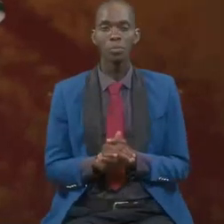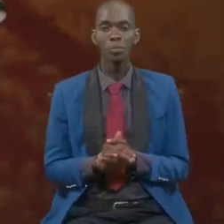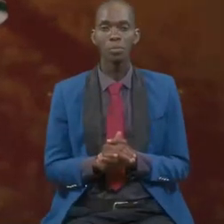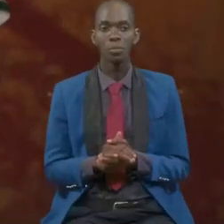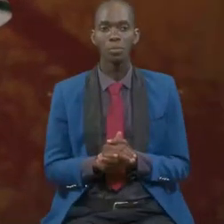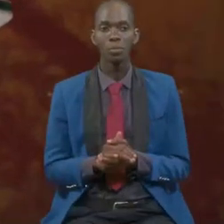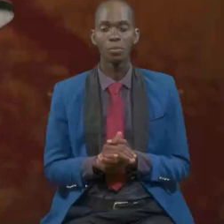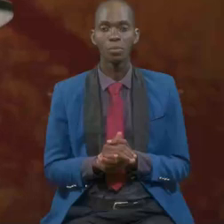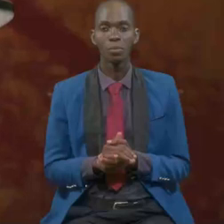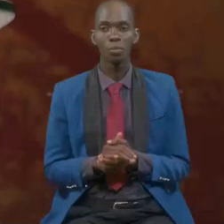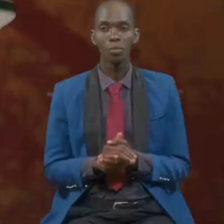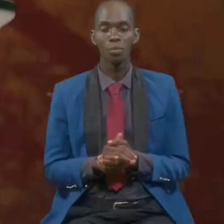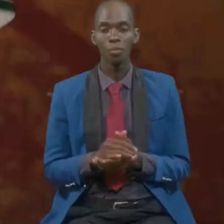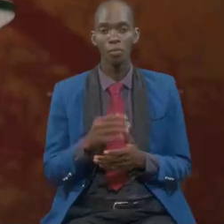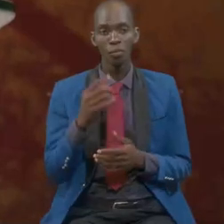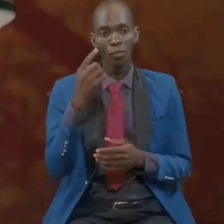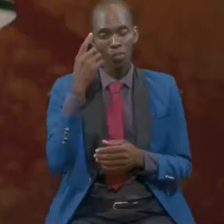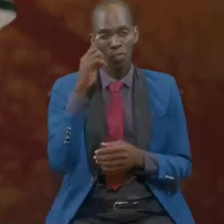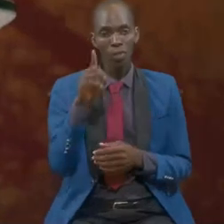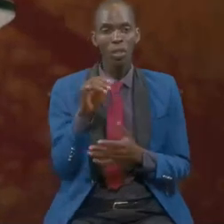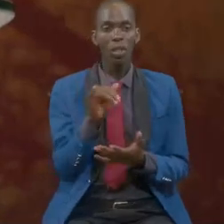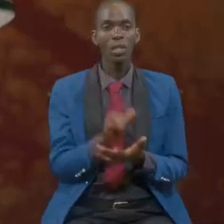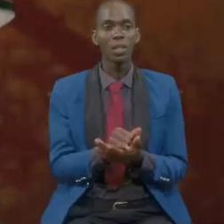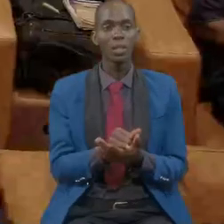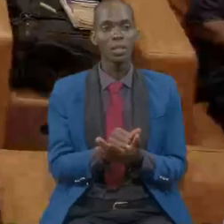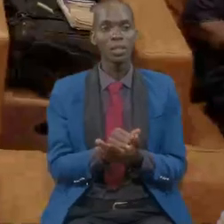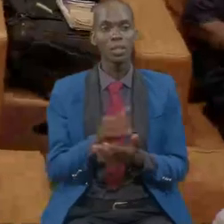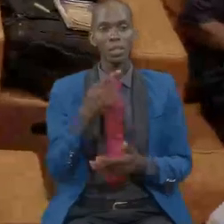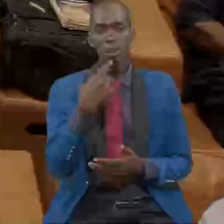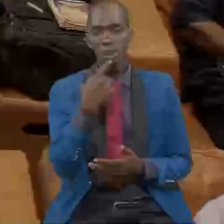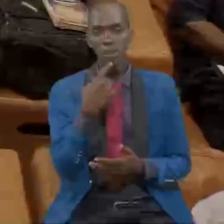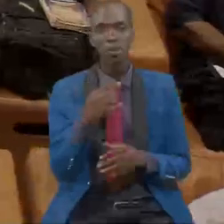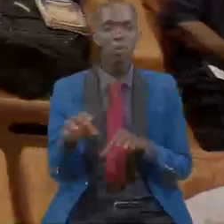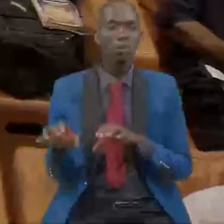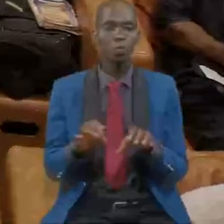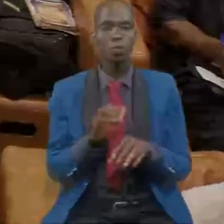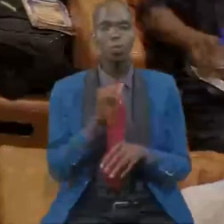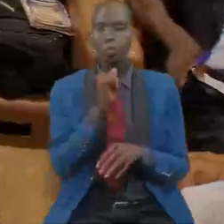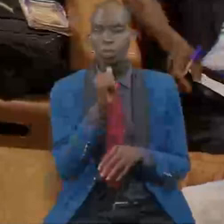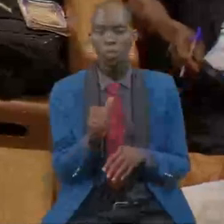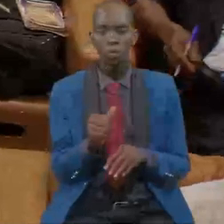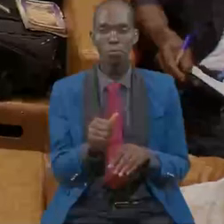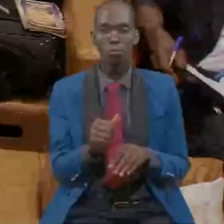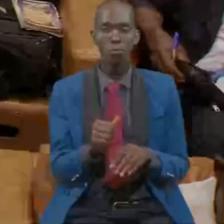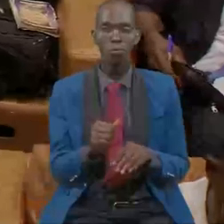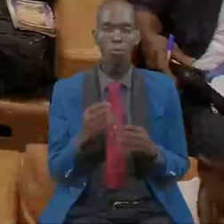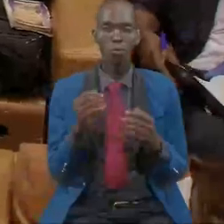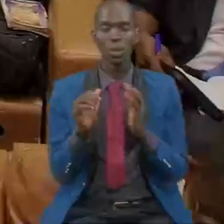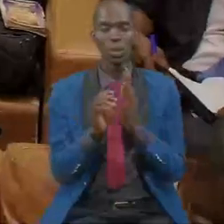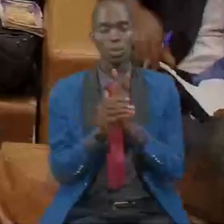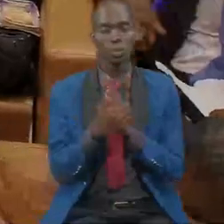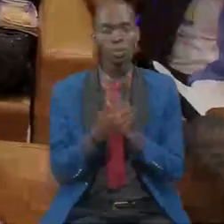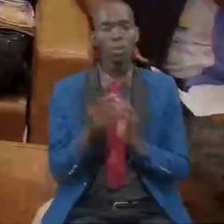11. En effet, celui qui a dit « Tu ne commettras